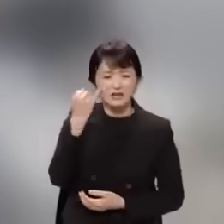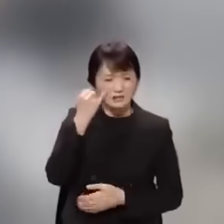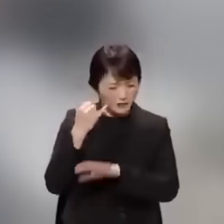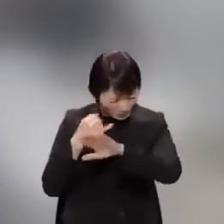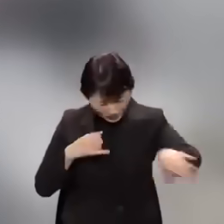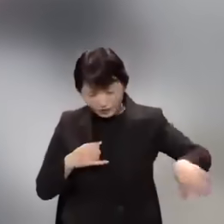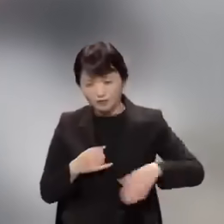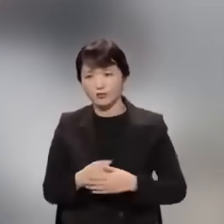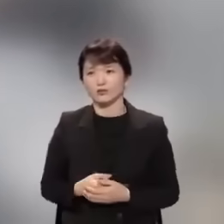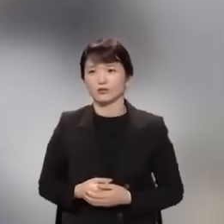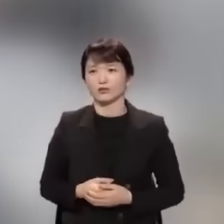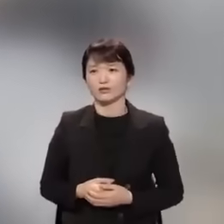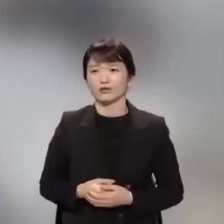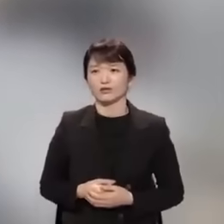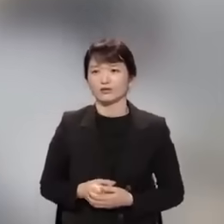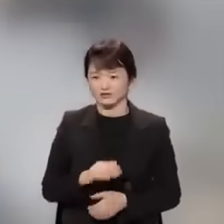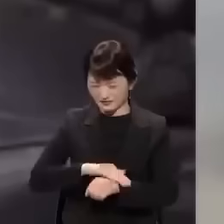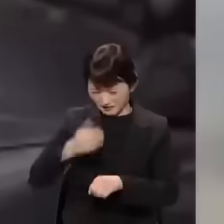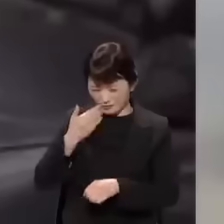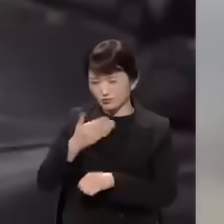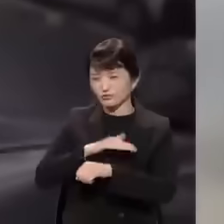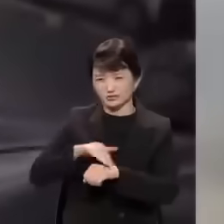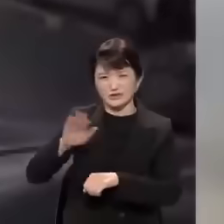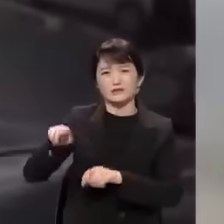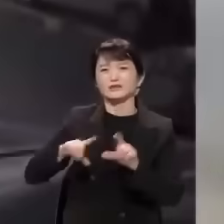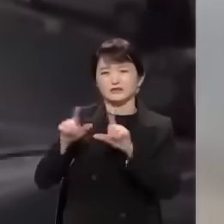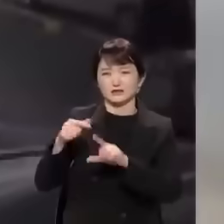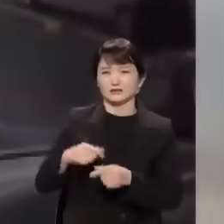아니, 잘 먹고 잘 살.